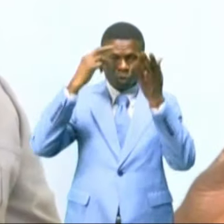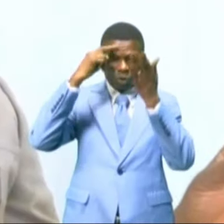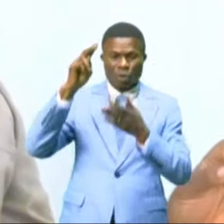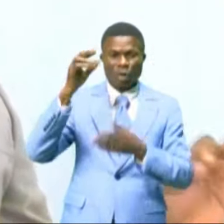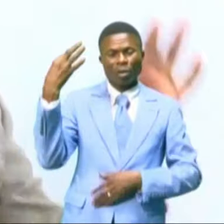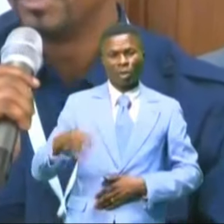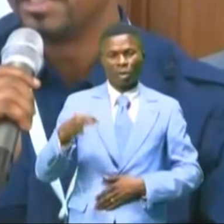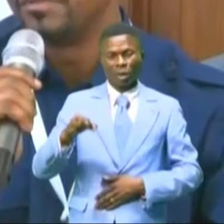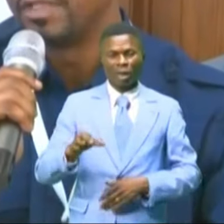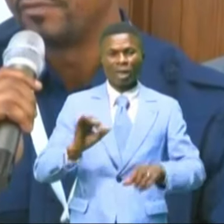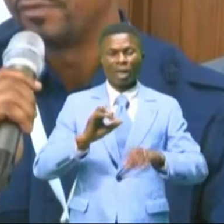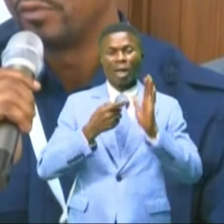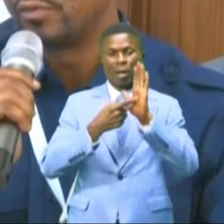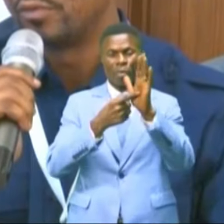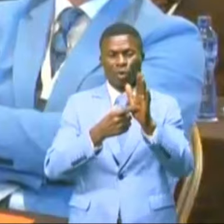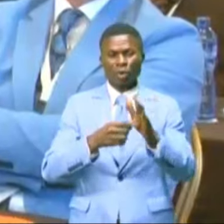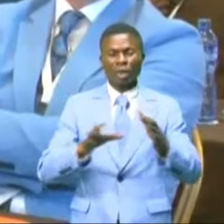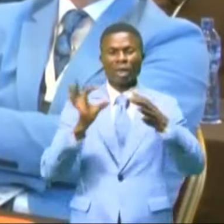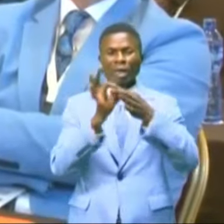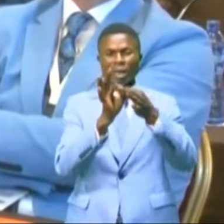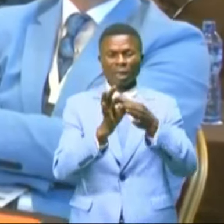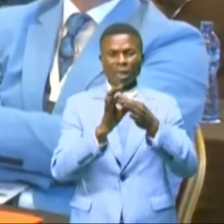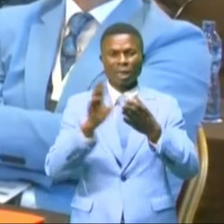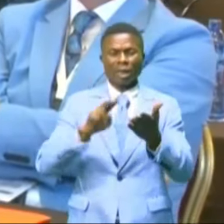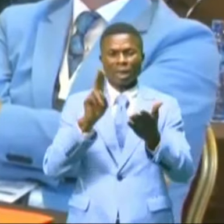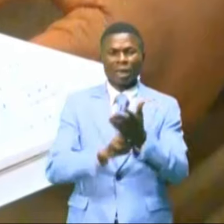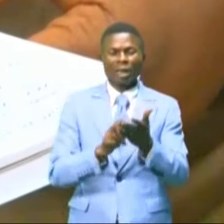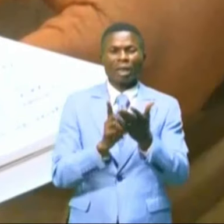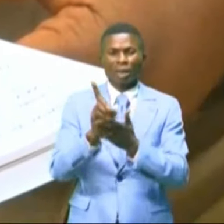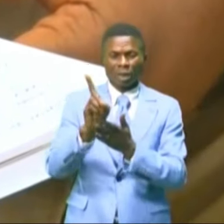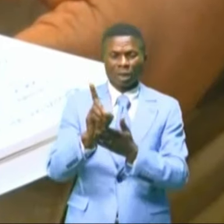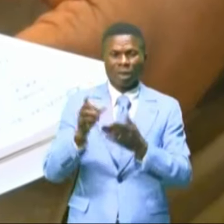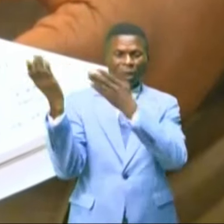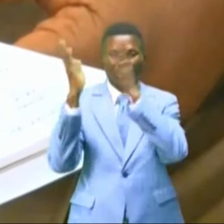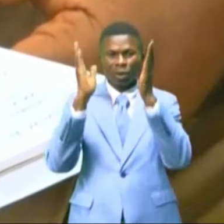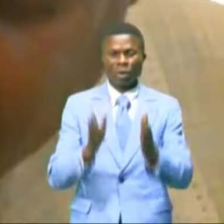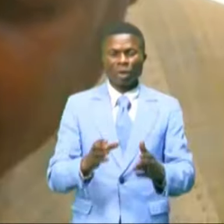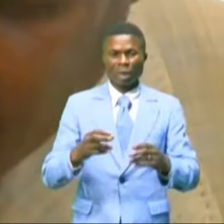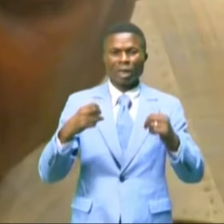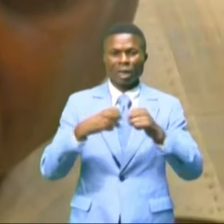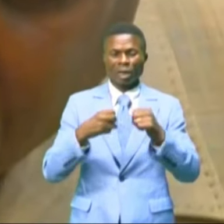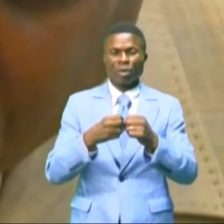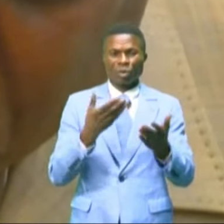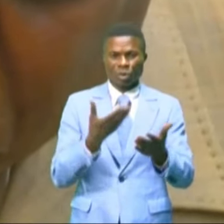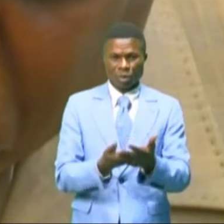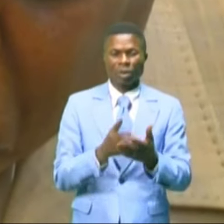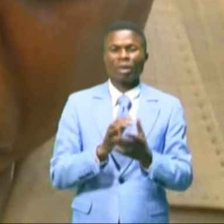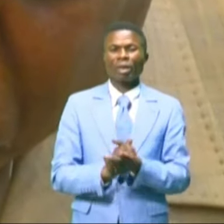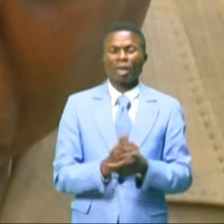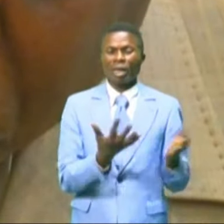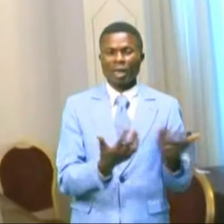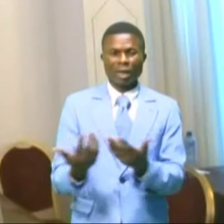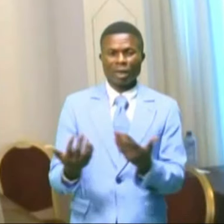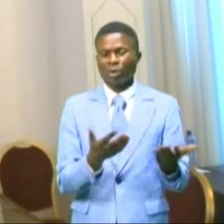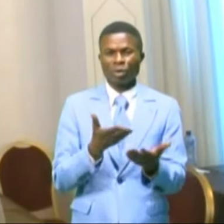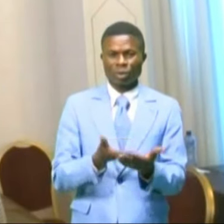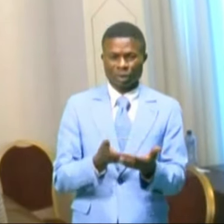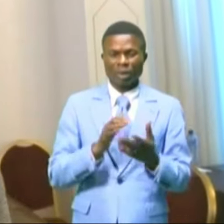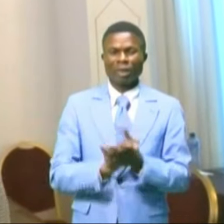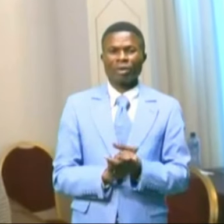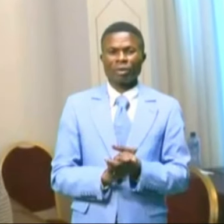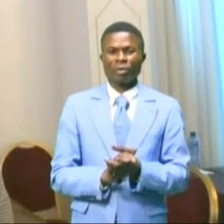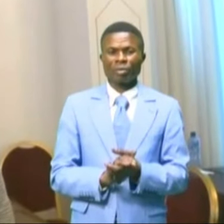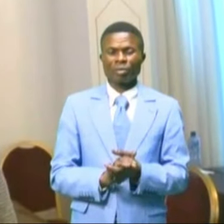clairement les liens existants entre la fiscalité douanière et le commerce électronique. Ce qui implique notamment une meilleure